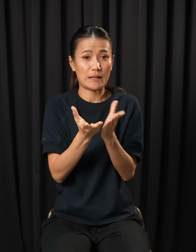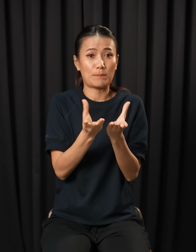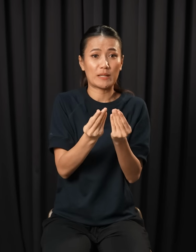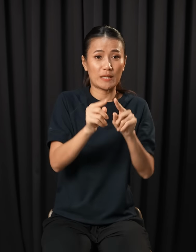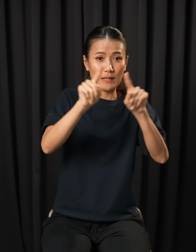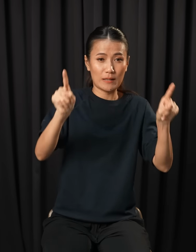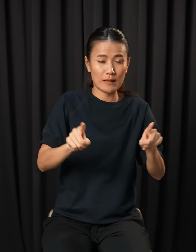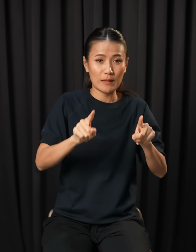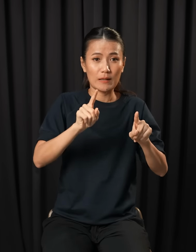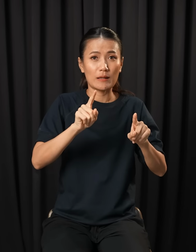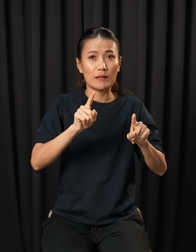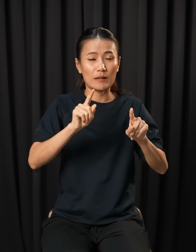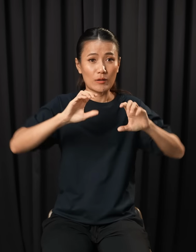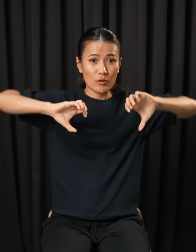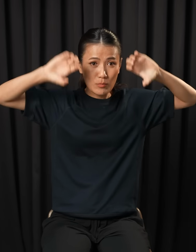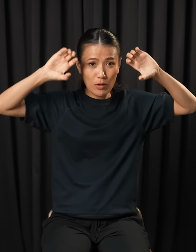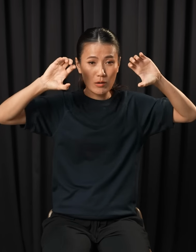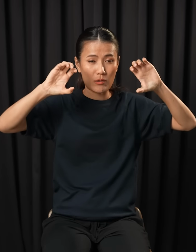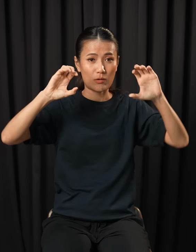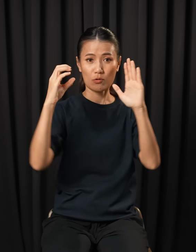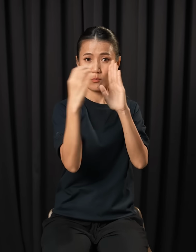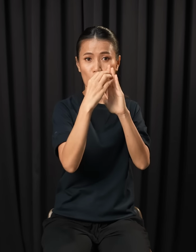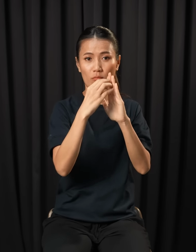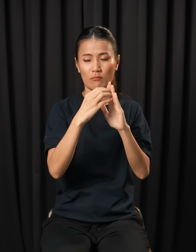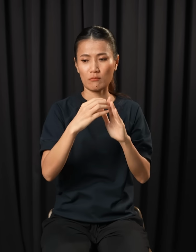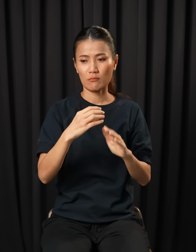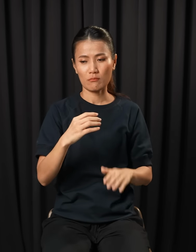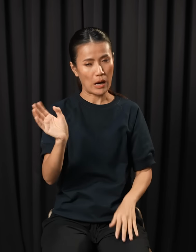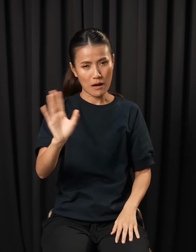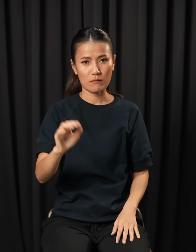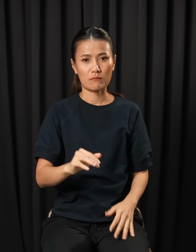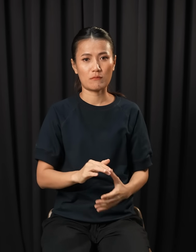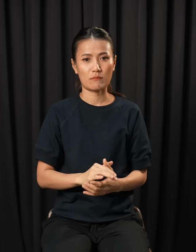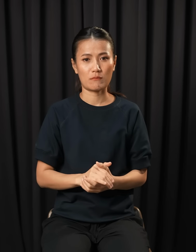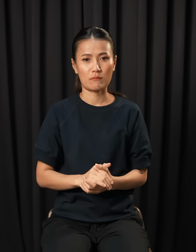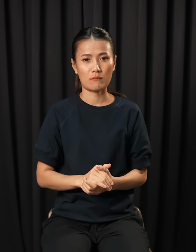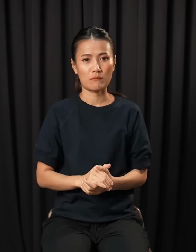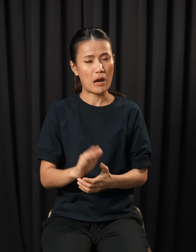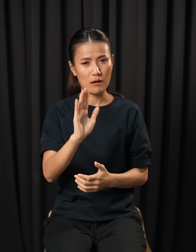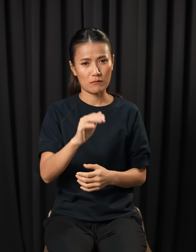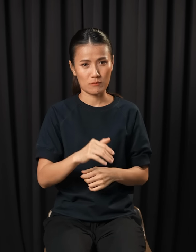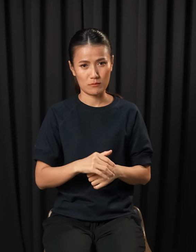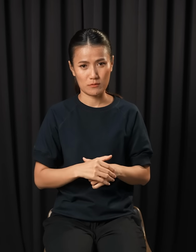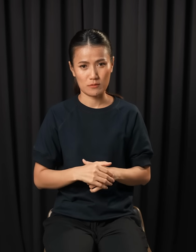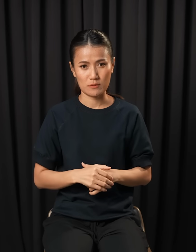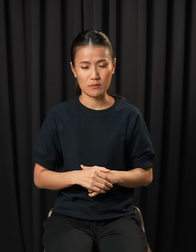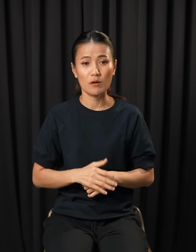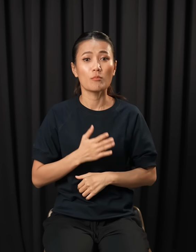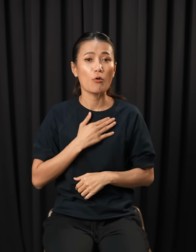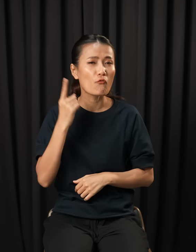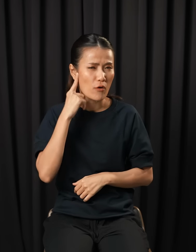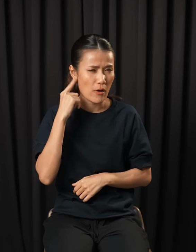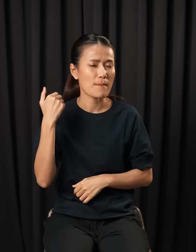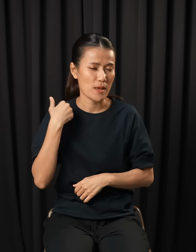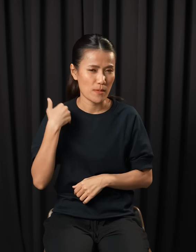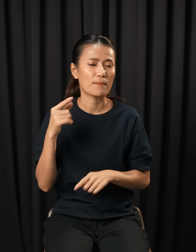ครับ ไม่ควรจะแปลเป็นโฉนด ครับ อันนี้ ฟังอยู่ครับเชิญอาจารย์ว่าเพราะอะไรผมจะได้ตอบ ไม่รู้เขา